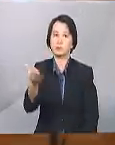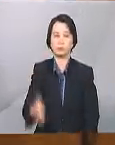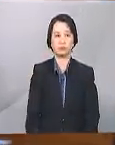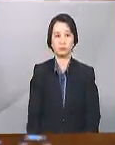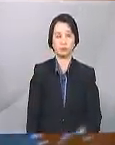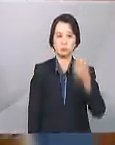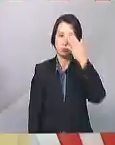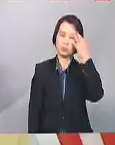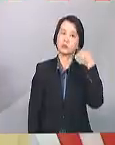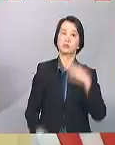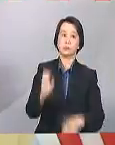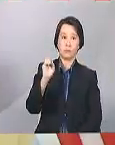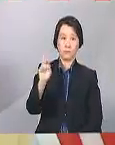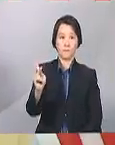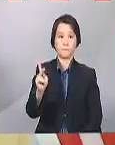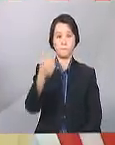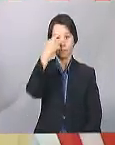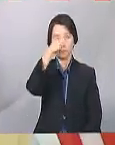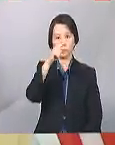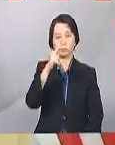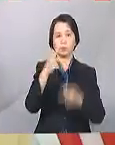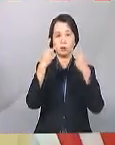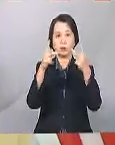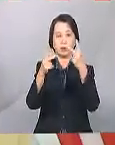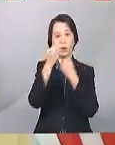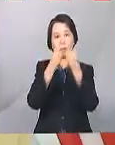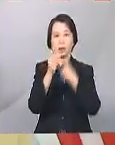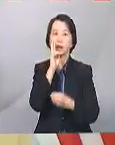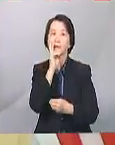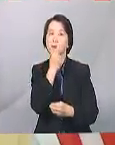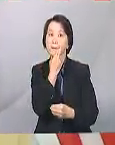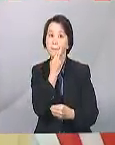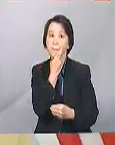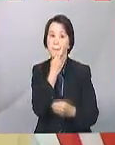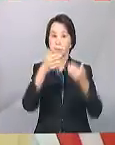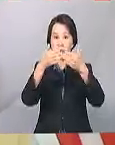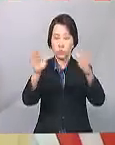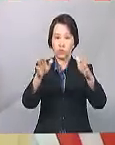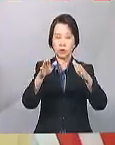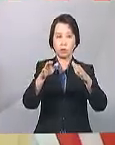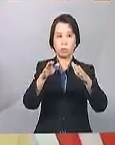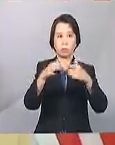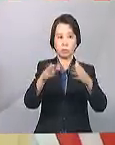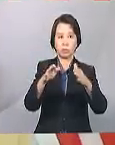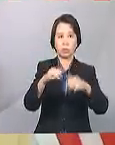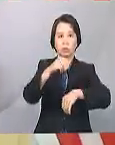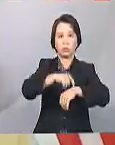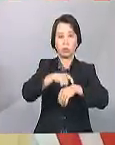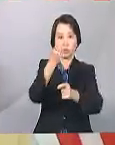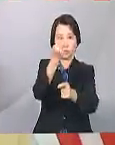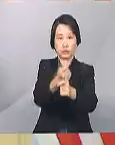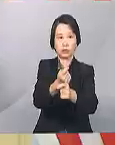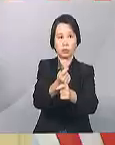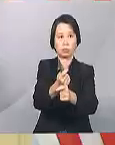Okey, untuk kedai makan, restoran dan sebagainya dibuka lebih daripada waktu yang